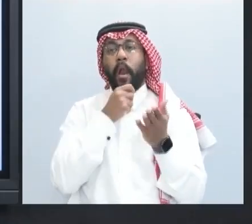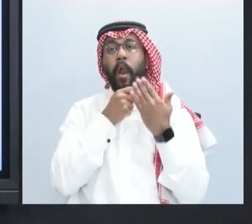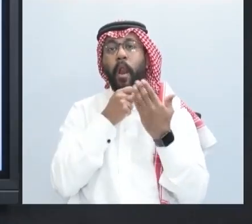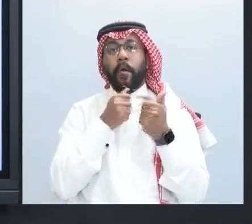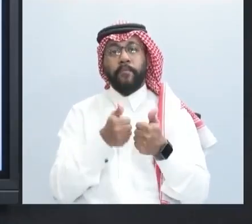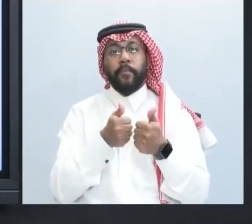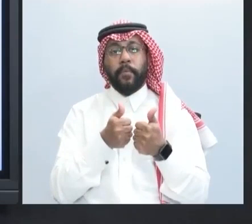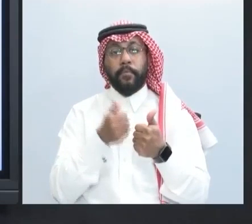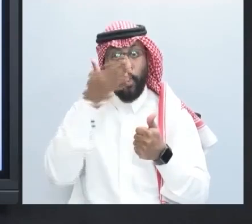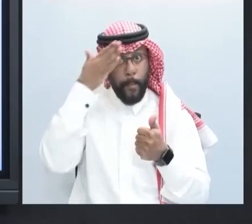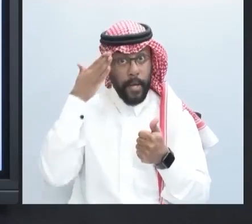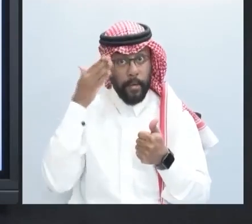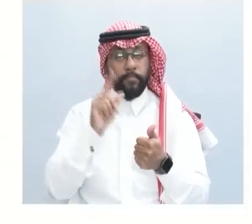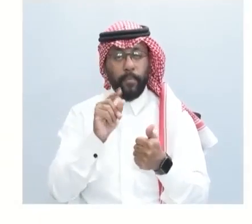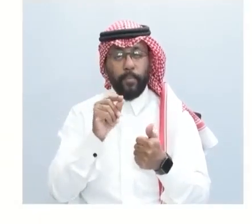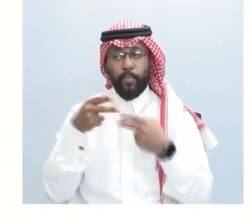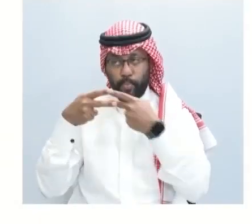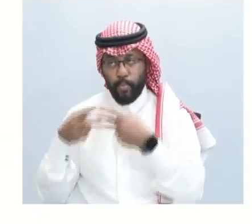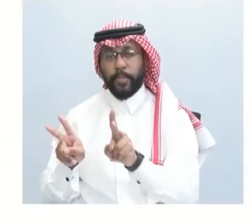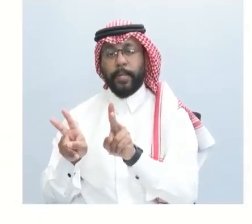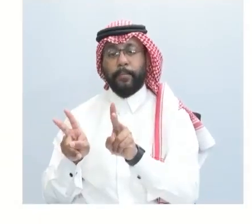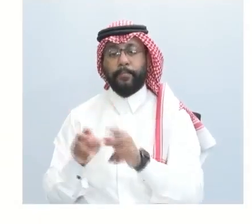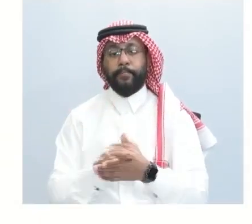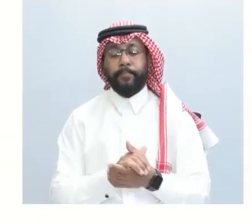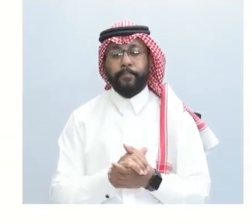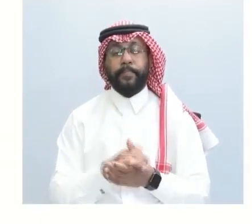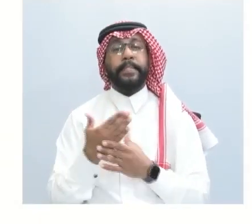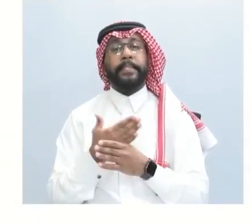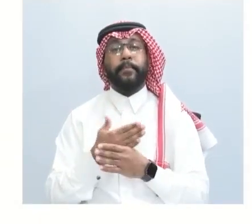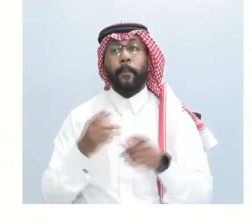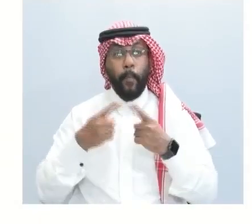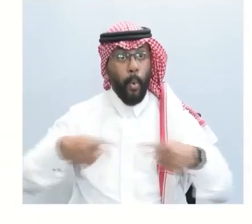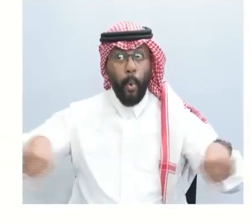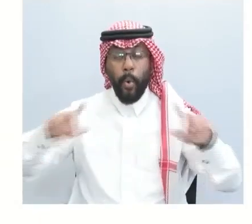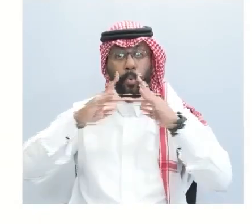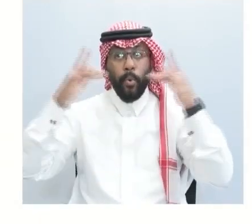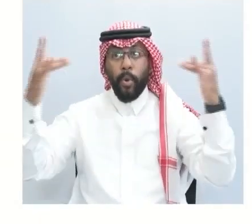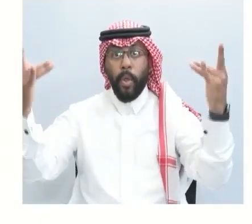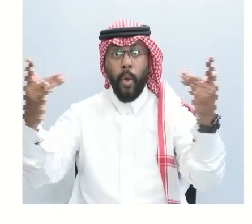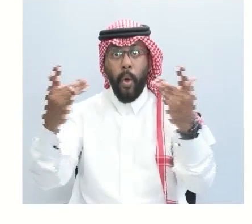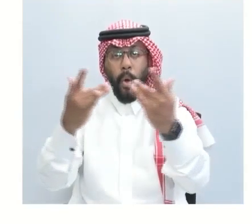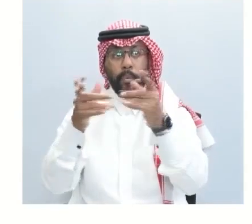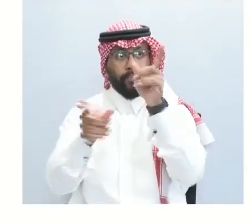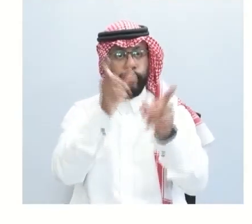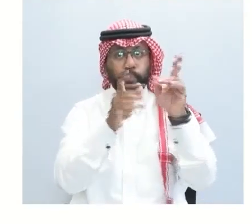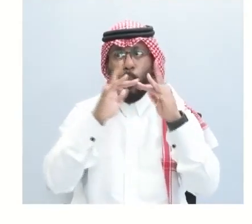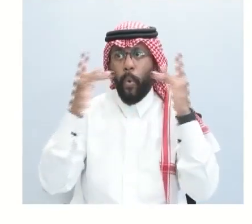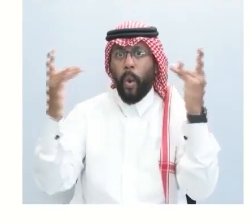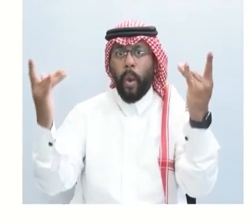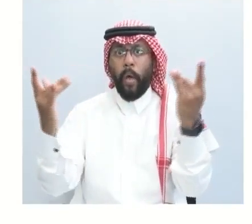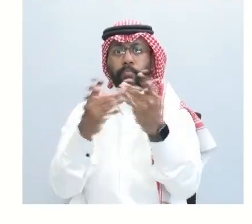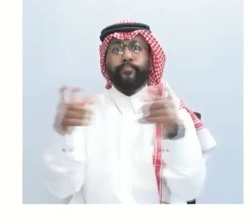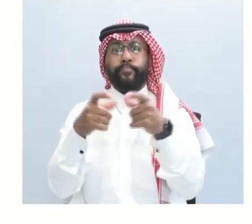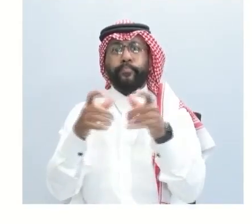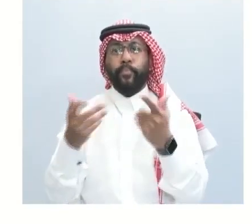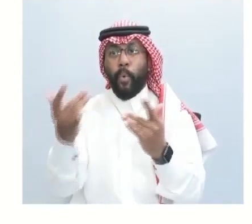منتميه جميل احسنتم هنا هذه من المواقف المنتميه من المواقف المنتم انه يقدم ورقه عمل في مؤتمر علمي